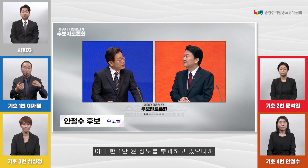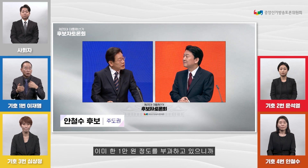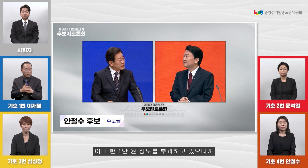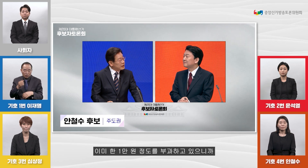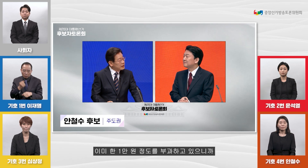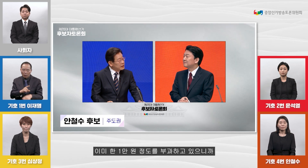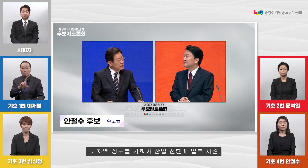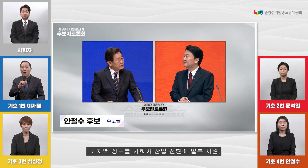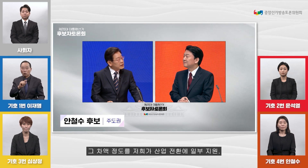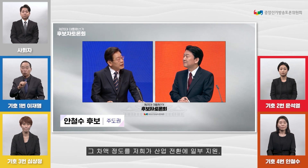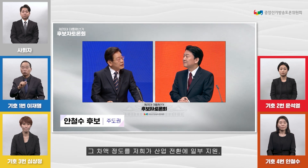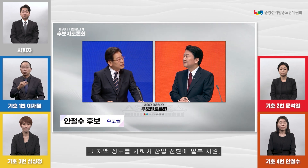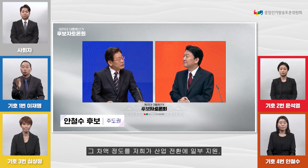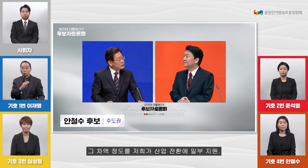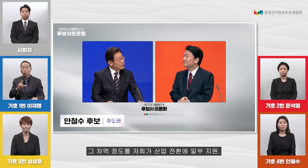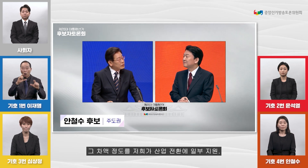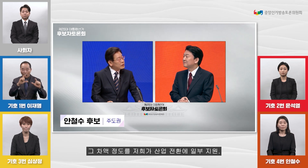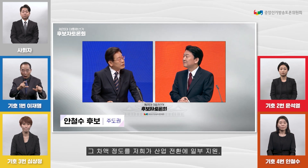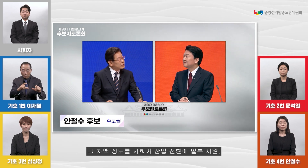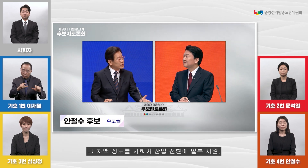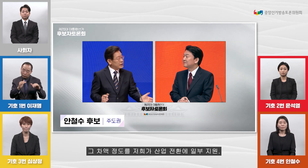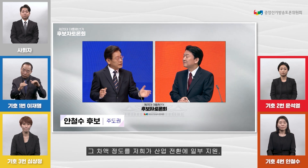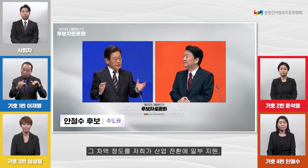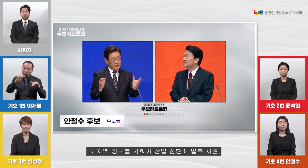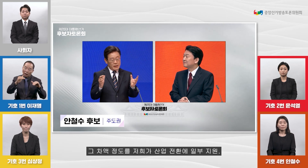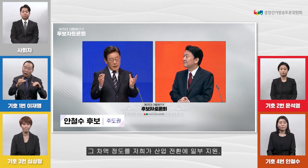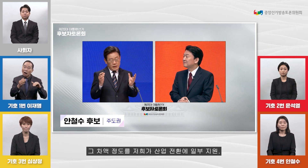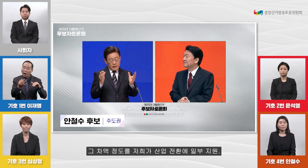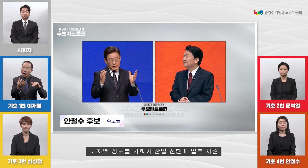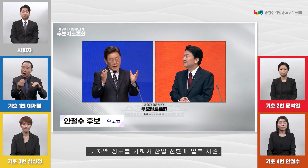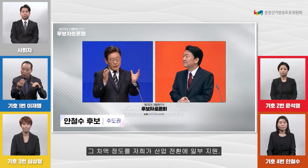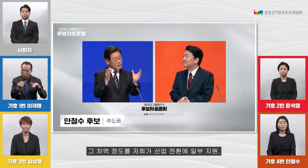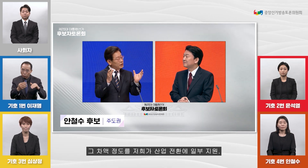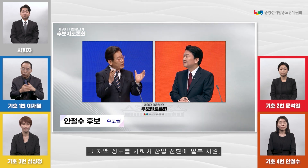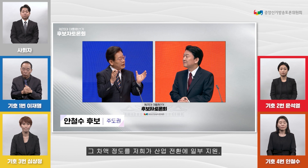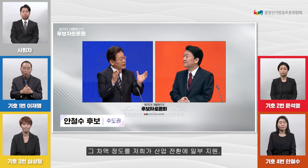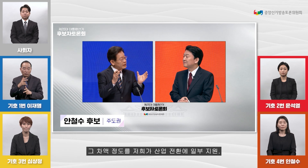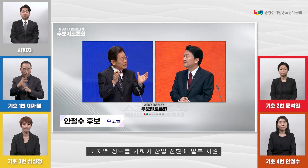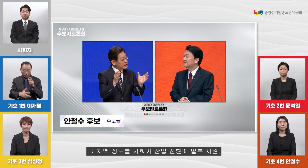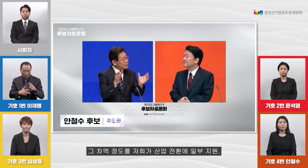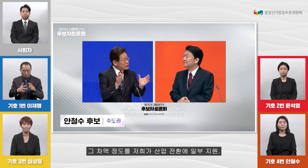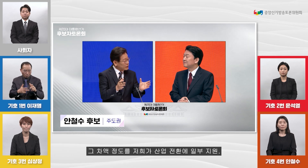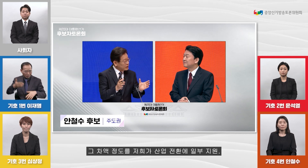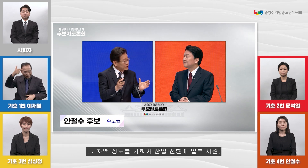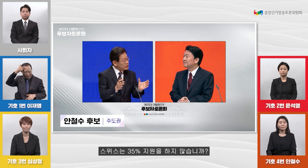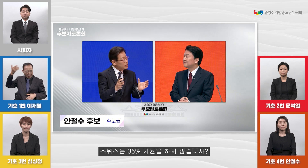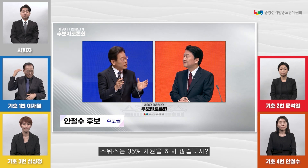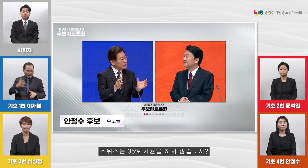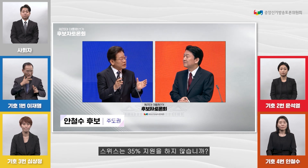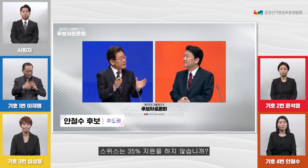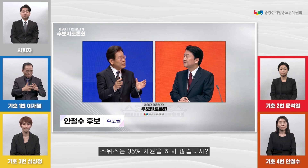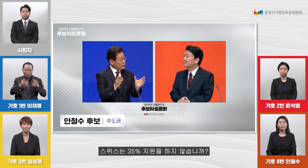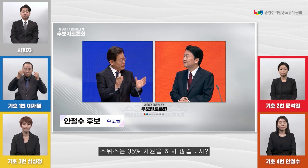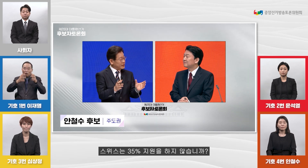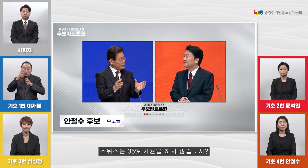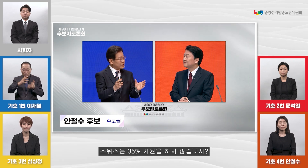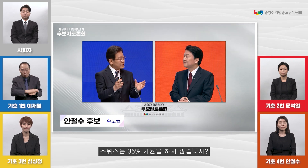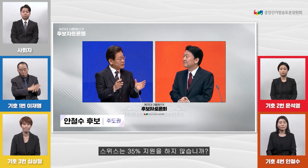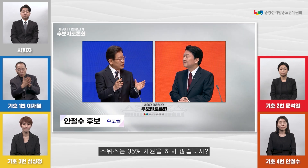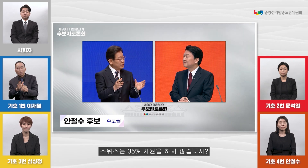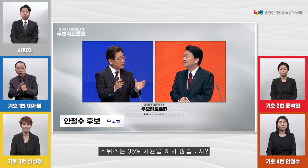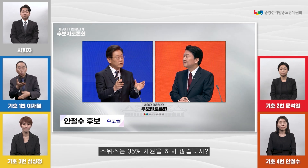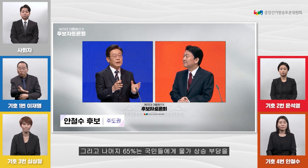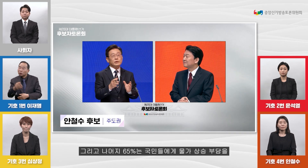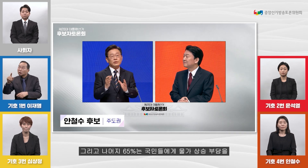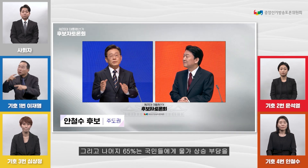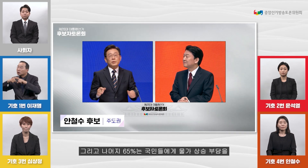부과하고 있으니까 그 차액 정도를 저희가 이제 산업 전환의 일부 지원, 스위스는 35% 지원하지